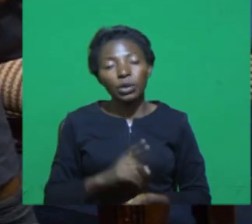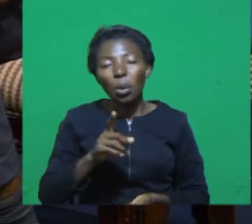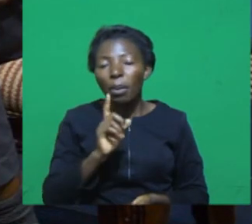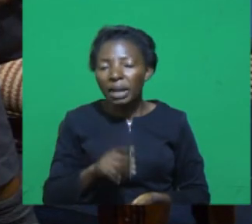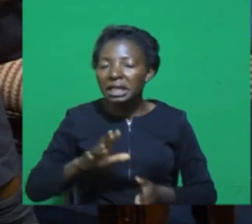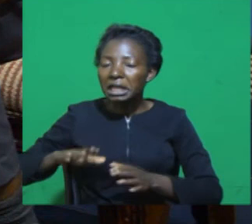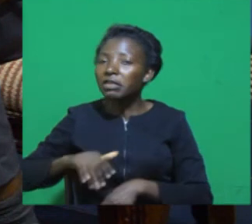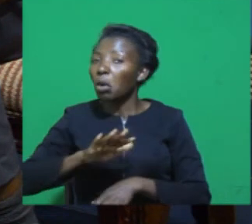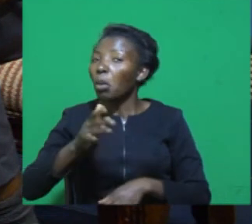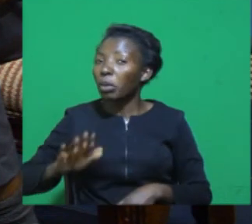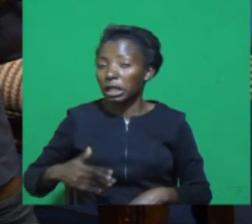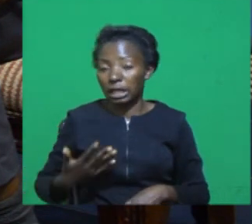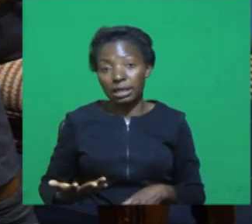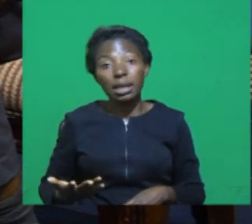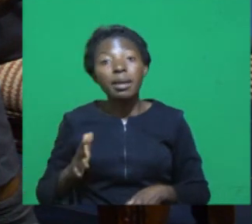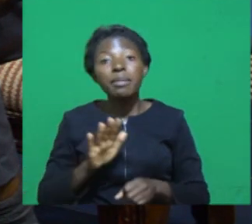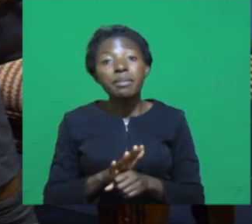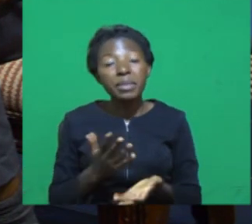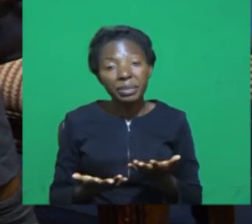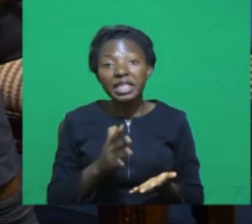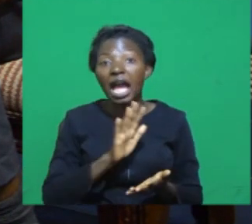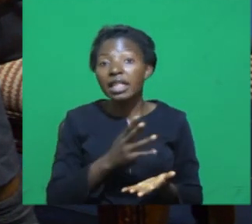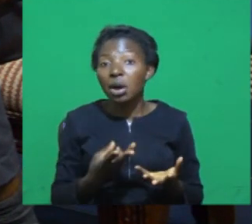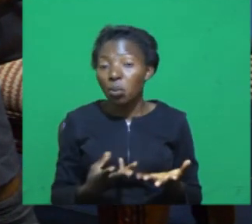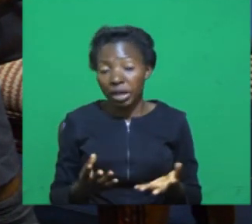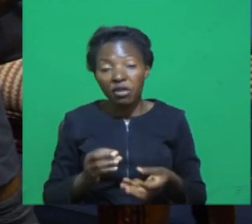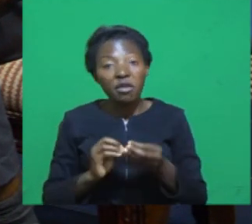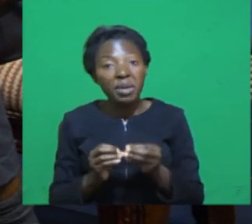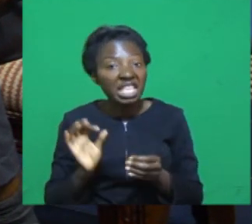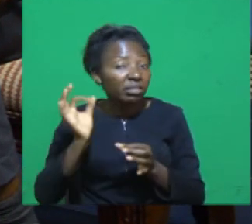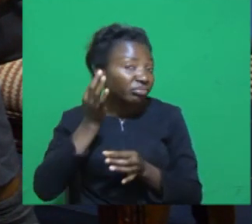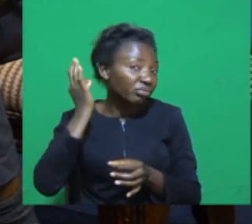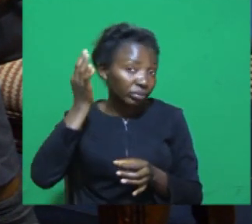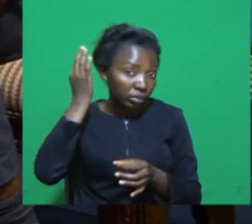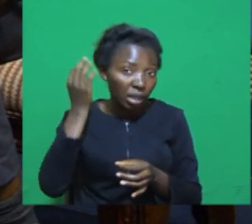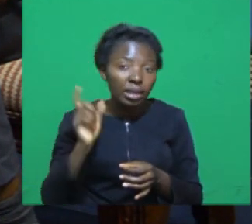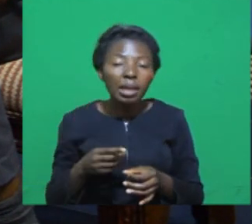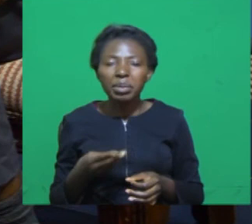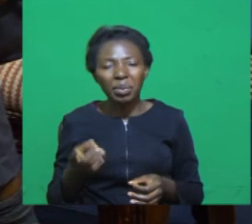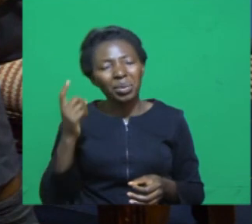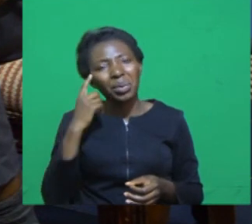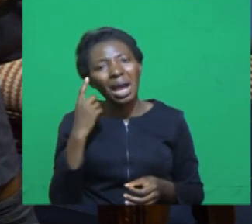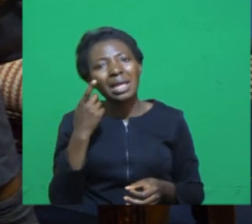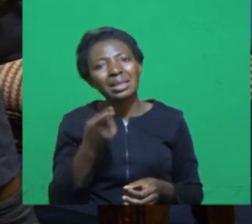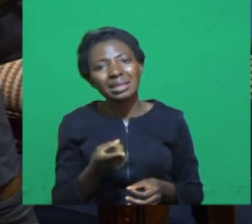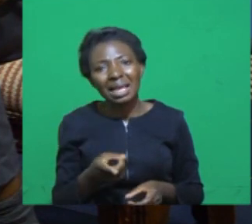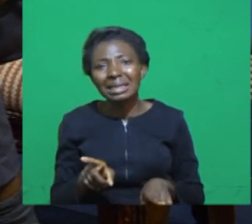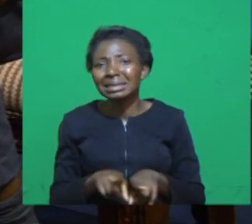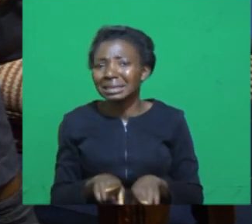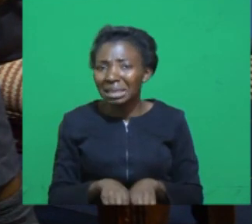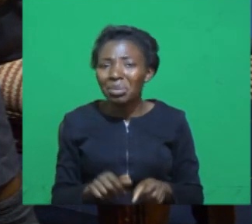unzvengwa. kunogona kuva kuine maitirwo emusoro ekuti vanhu vanaaziva ari associated